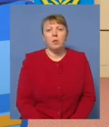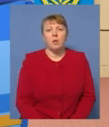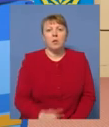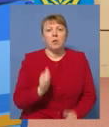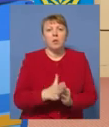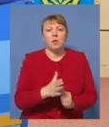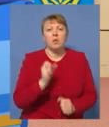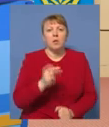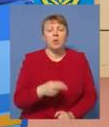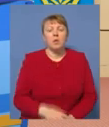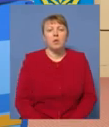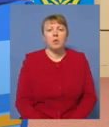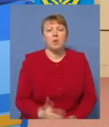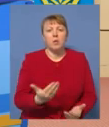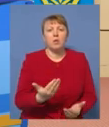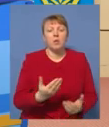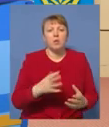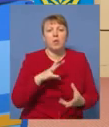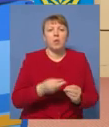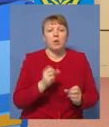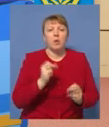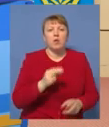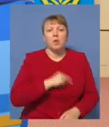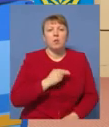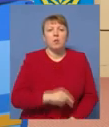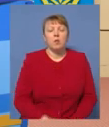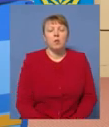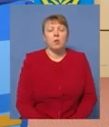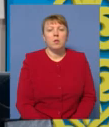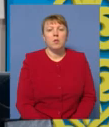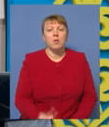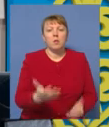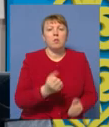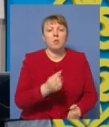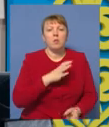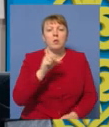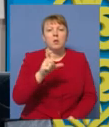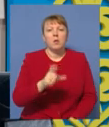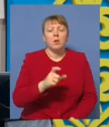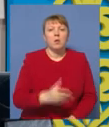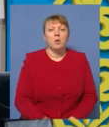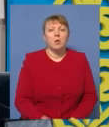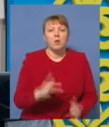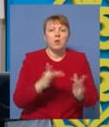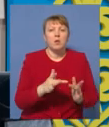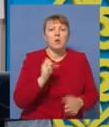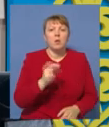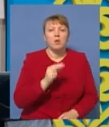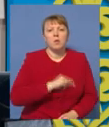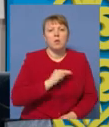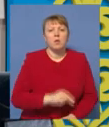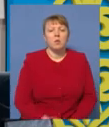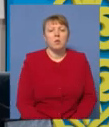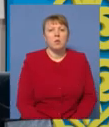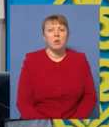пандемии коронавируса и сейчас в целом, как ведется работа? В основном принимаете граждан посредством онлайн?